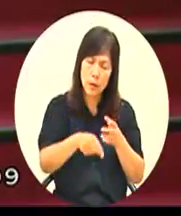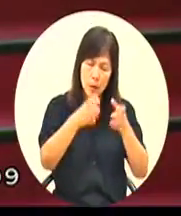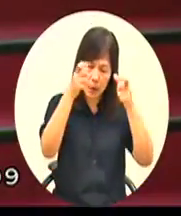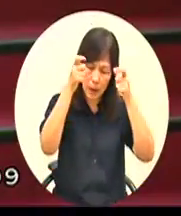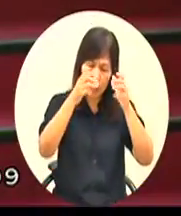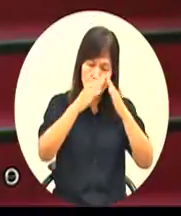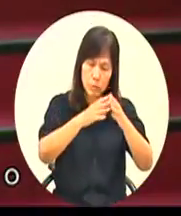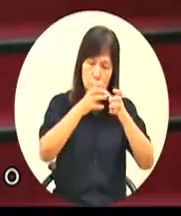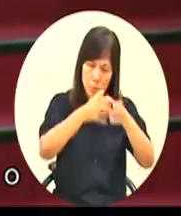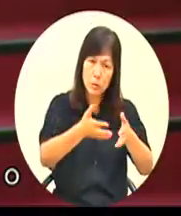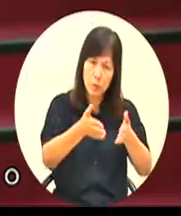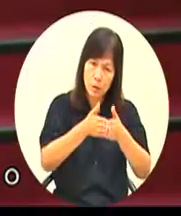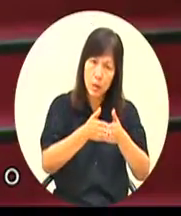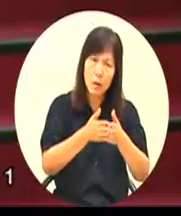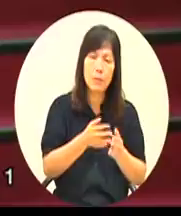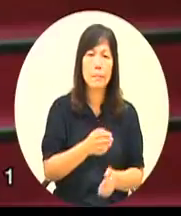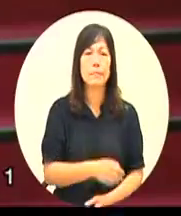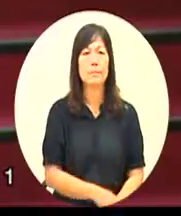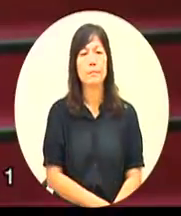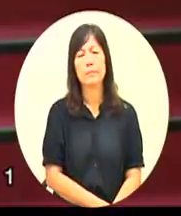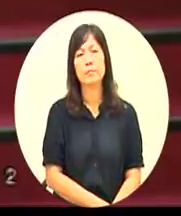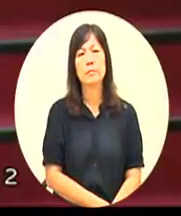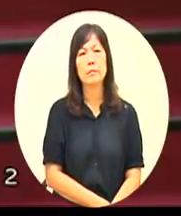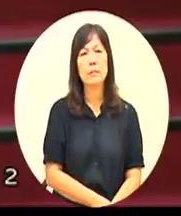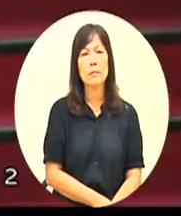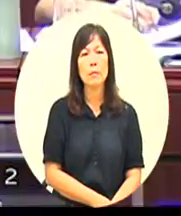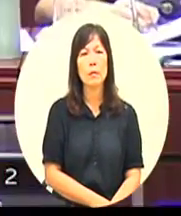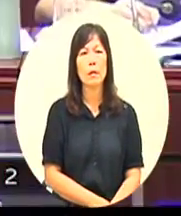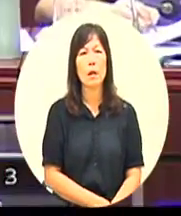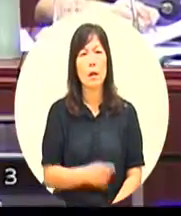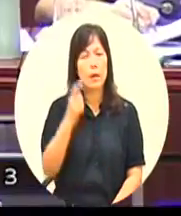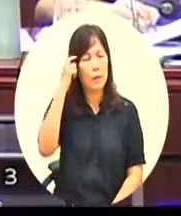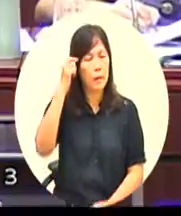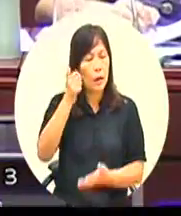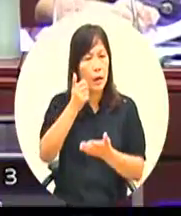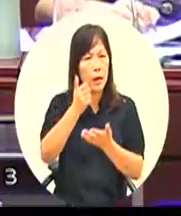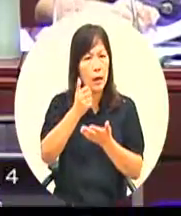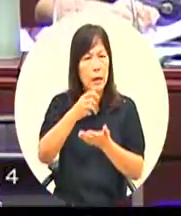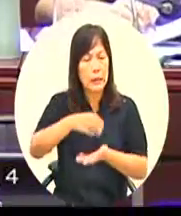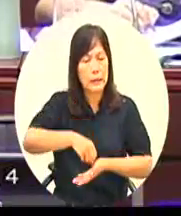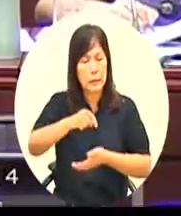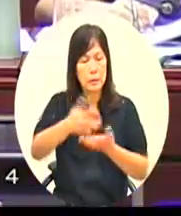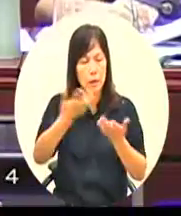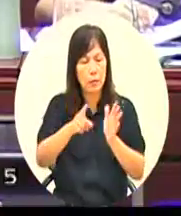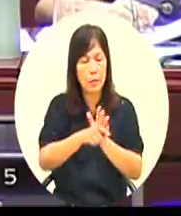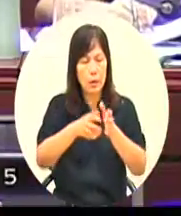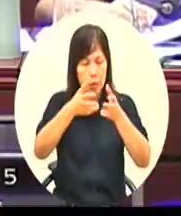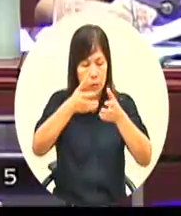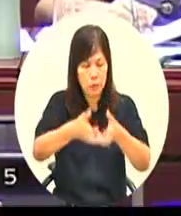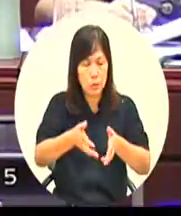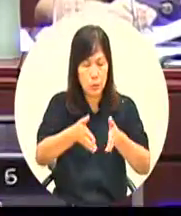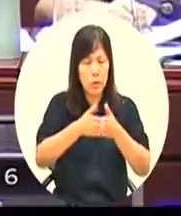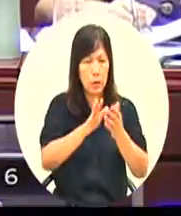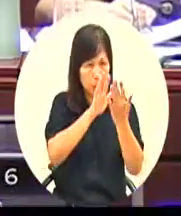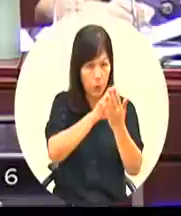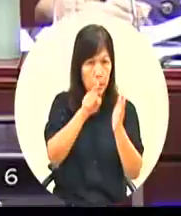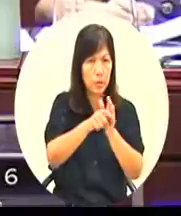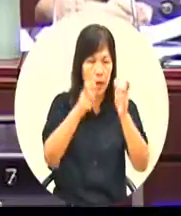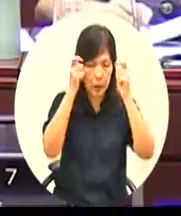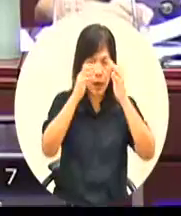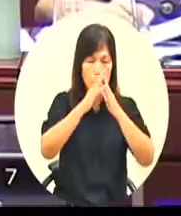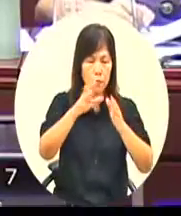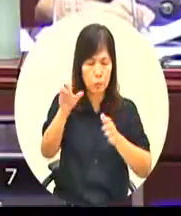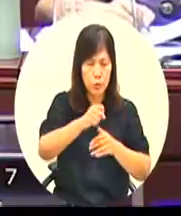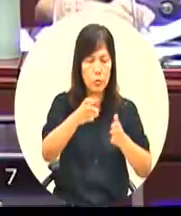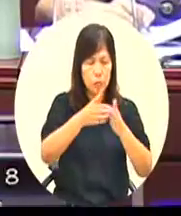雄市？来，请局长答复一下。 那个伊斯坦纳议员提的这个重要的方向哦，其实高雄市当然应该争